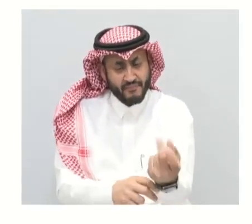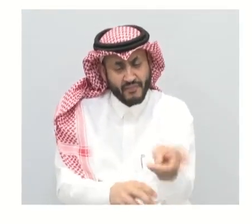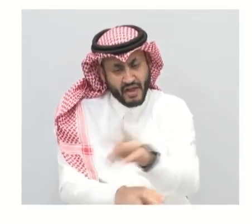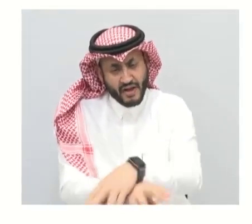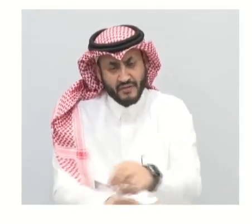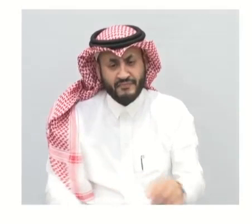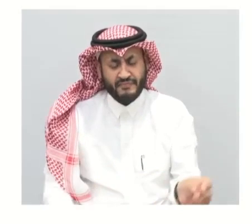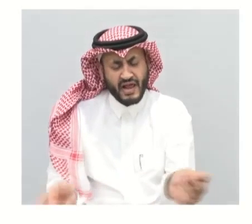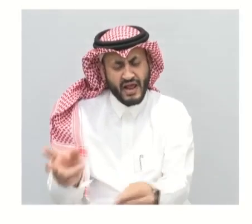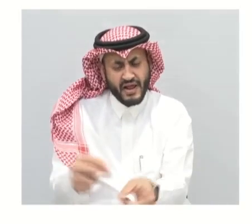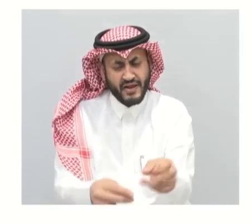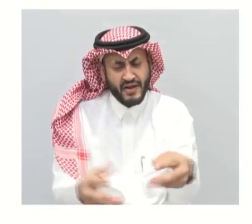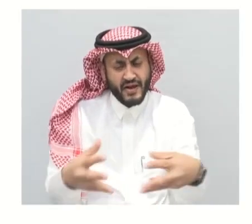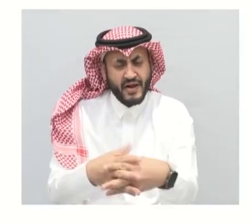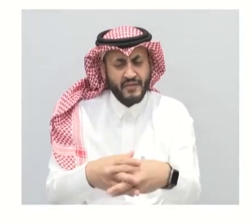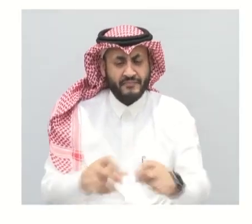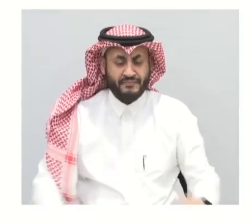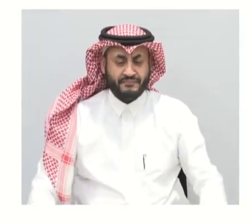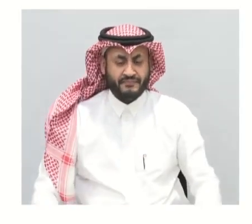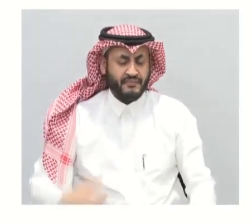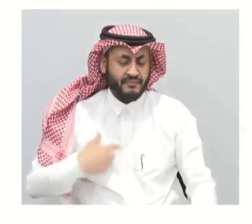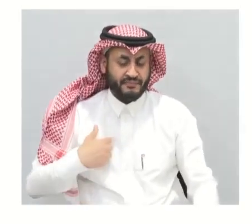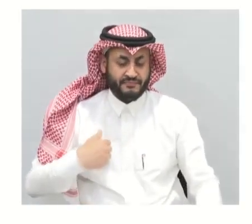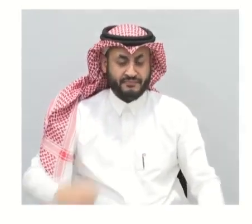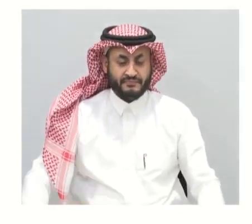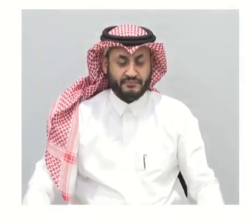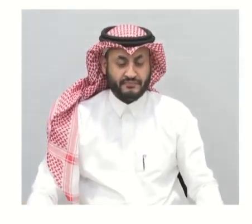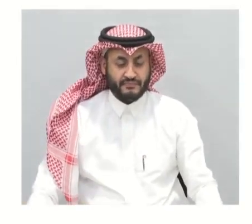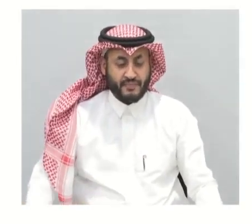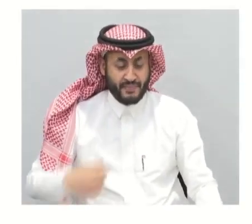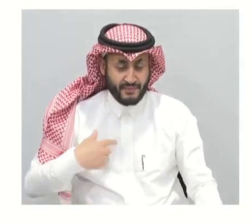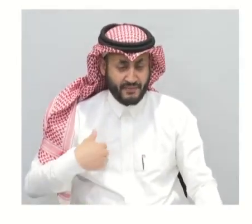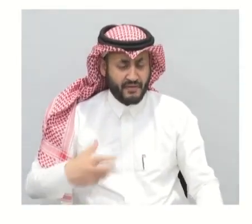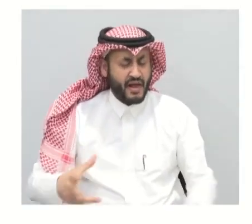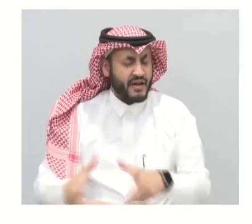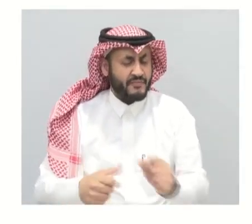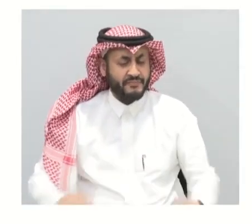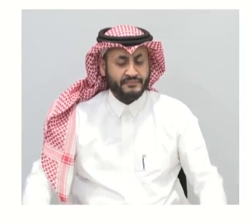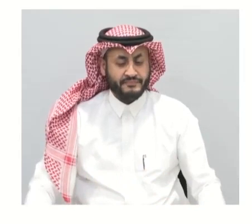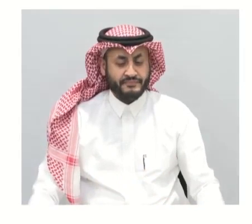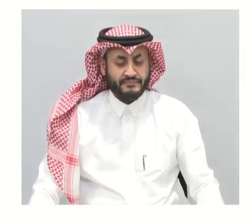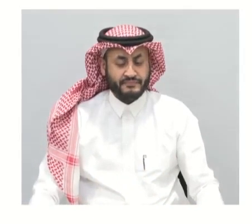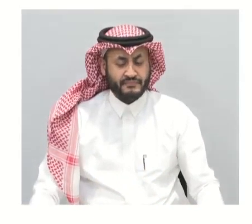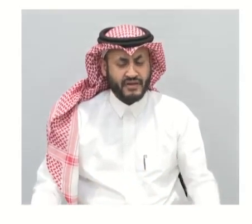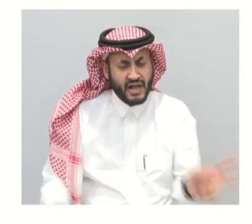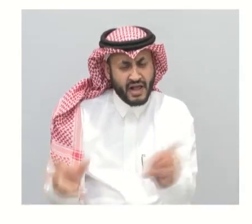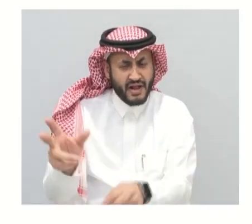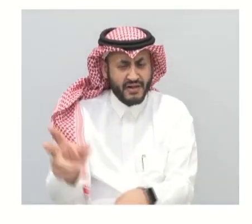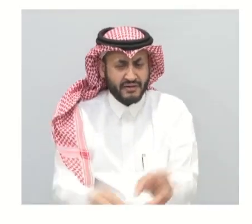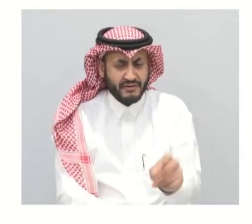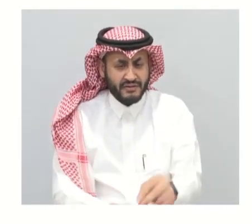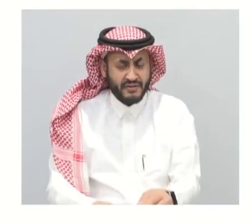والحيوانات الصغيره ماذا نسميه ماذا نسميه هذه المفرده خليط من